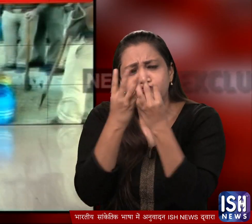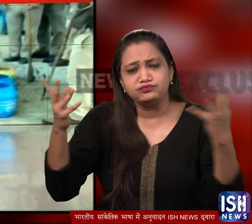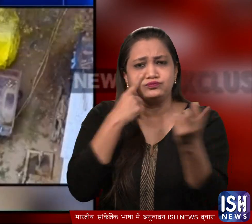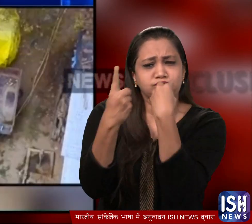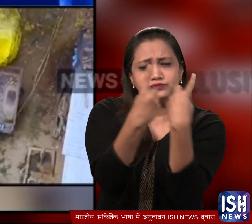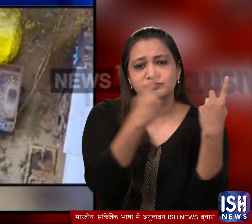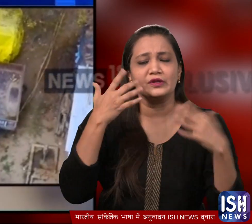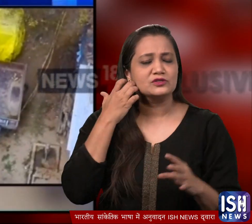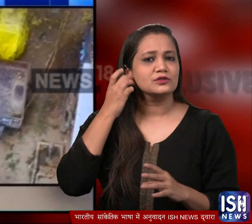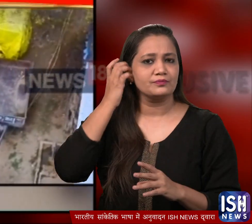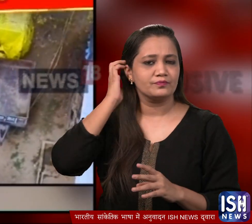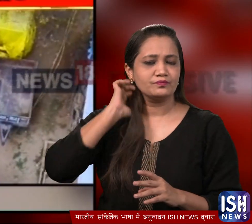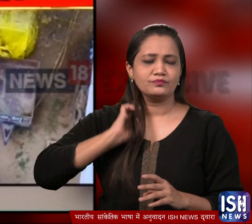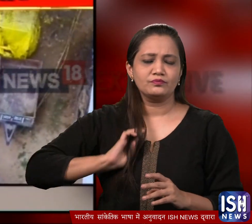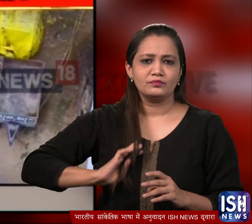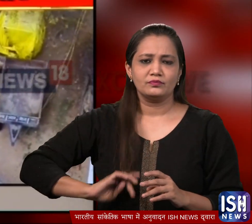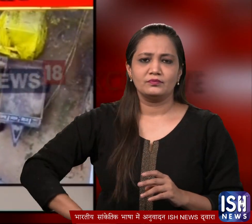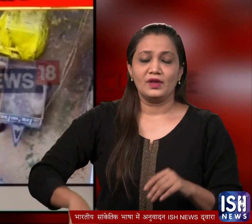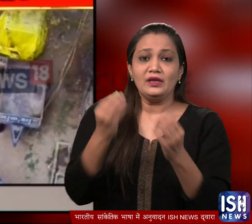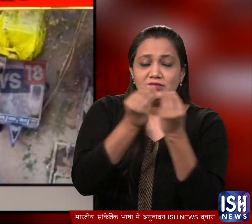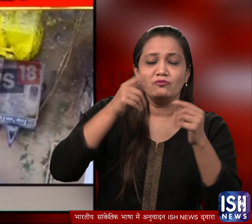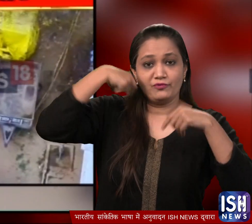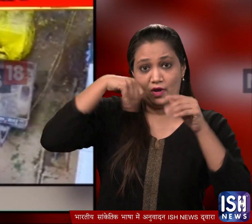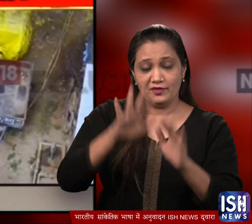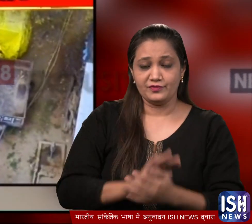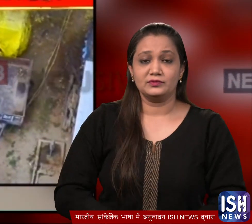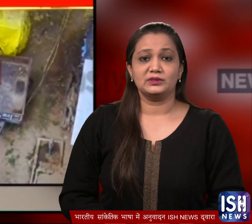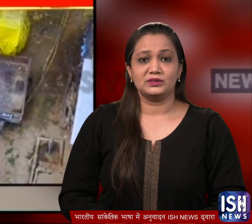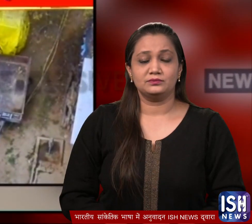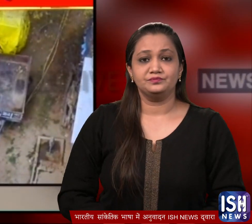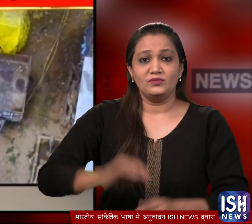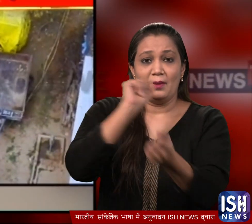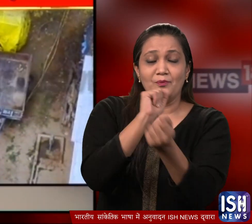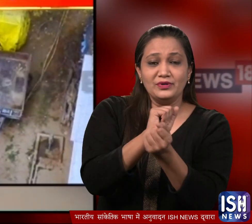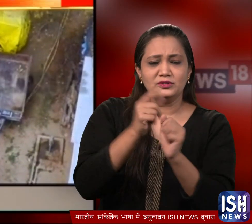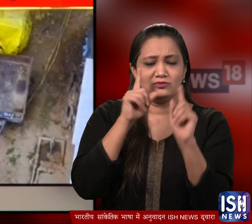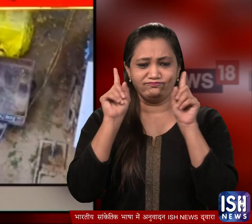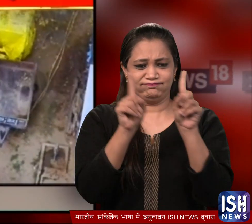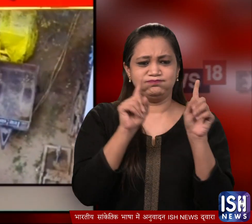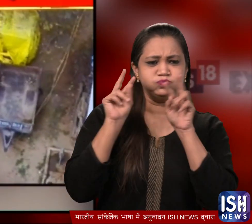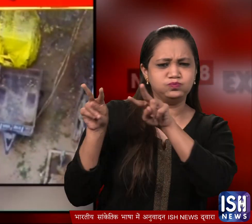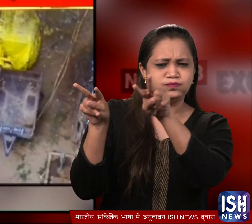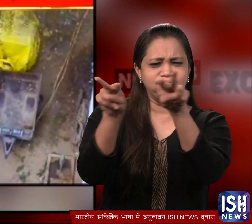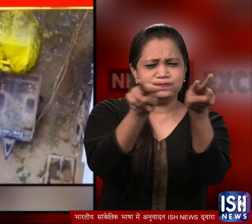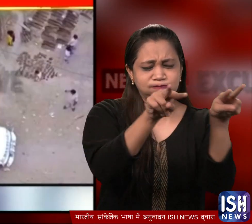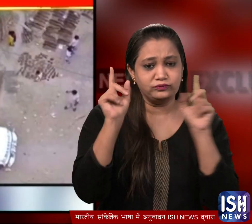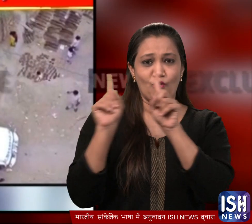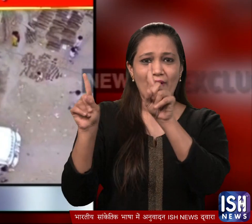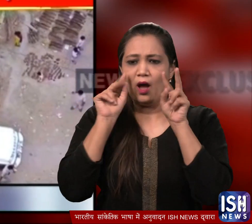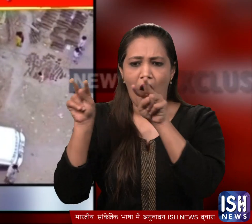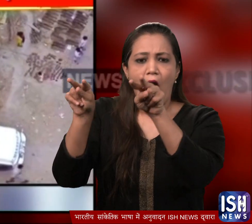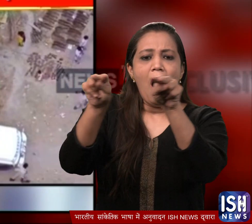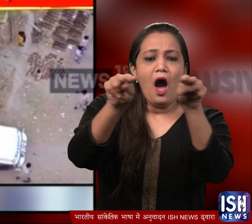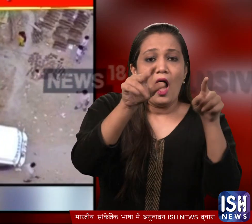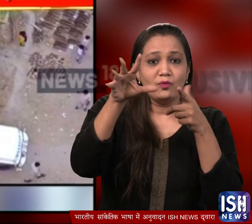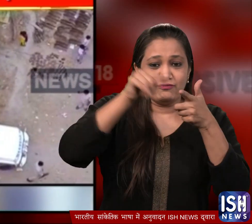डाली, जिसकी कुछ तस्वीरें भी सामने आई। एक तस्वीर में पुलिस की टीम ड्रोन से पूरे इलाके की निगरानी करती नजर आई। ड्रोन से